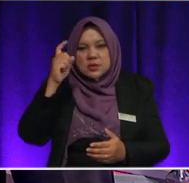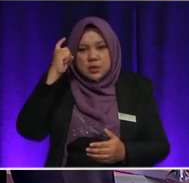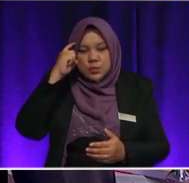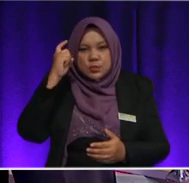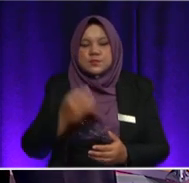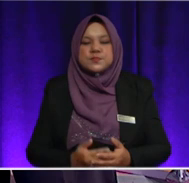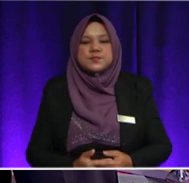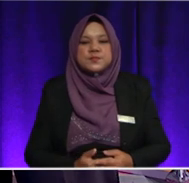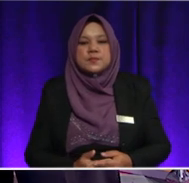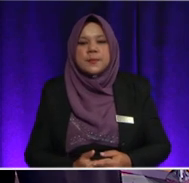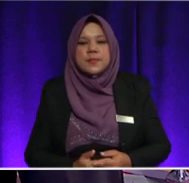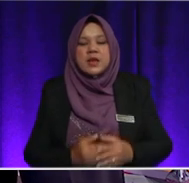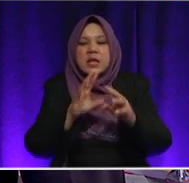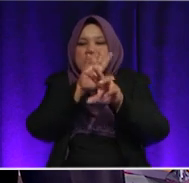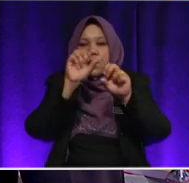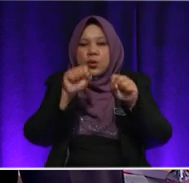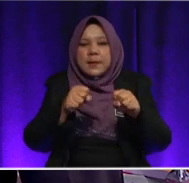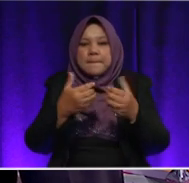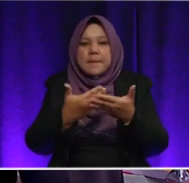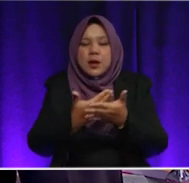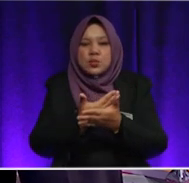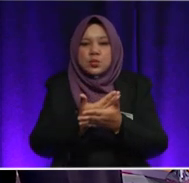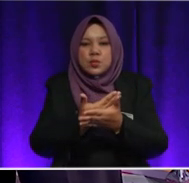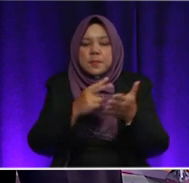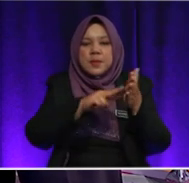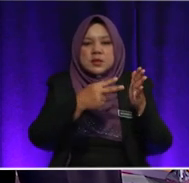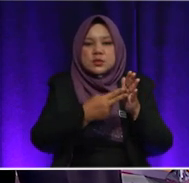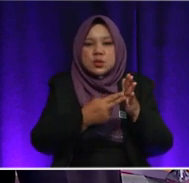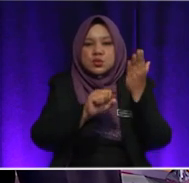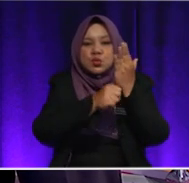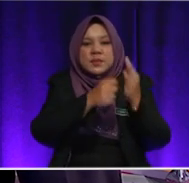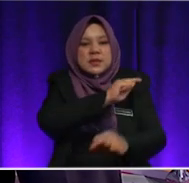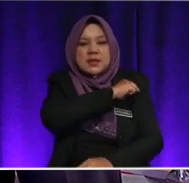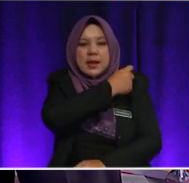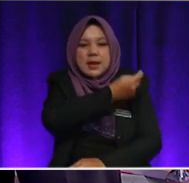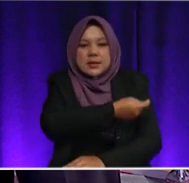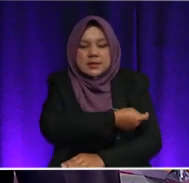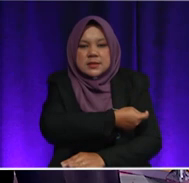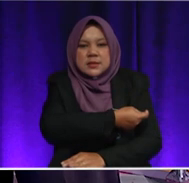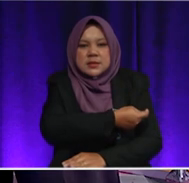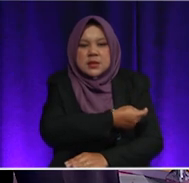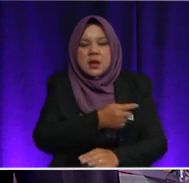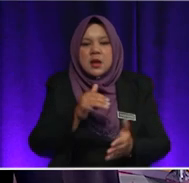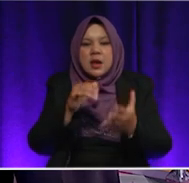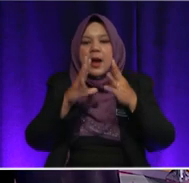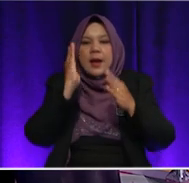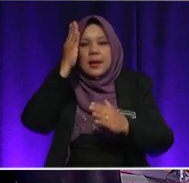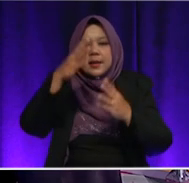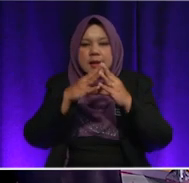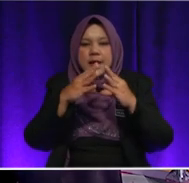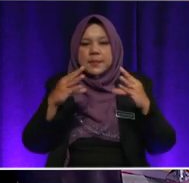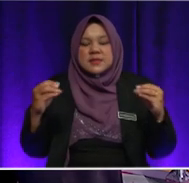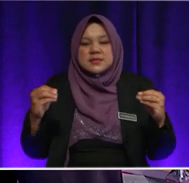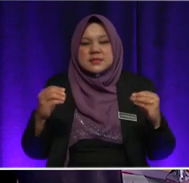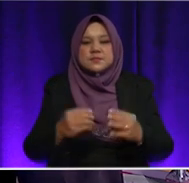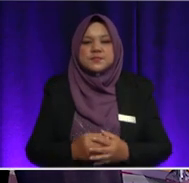tidak boleh baru masuknya sumber tenaga yang kita gunakan itu akan habis kita